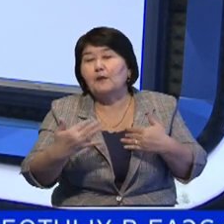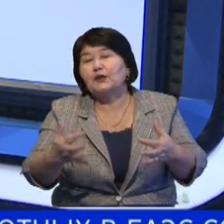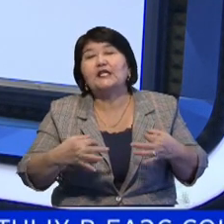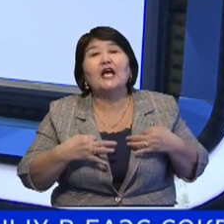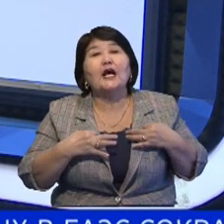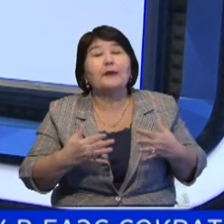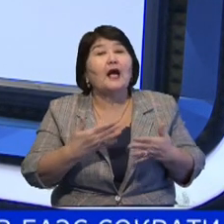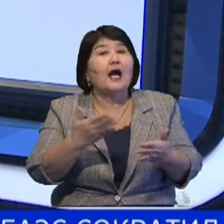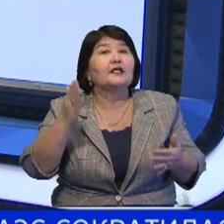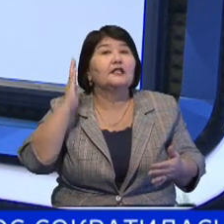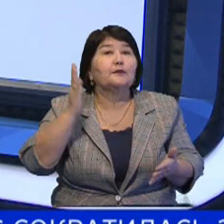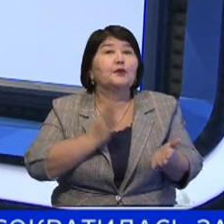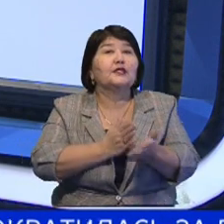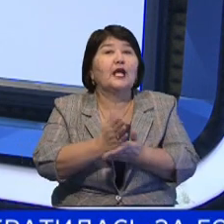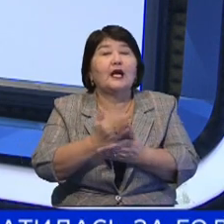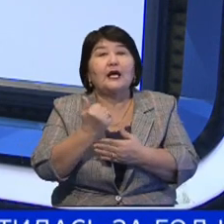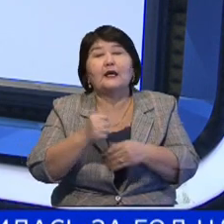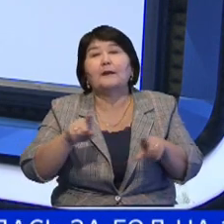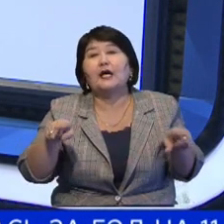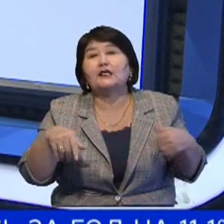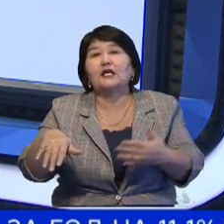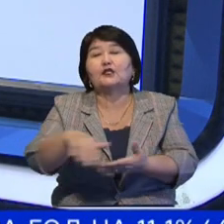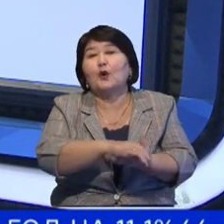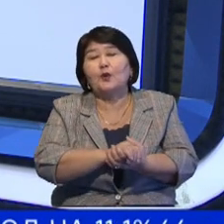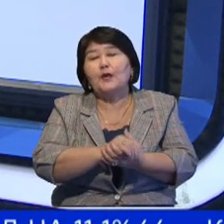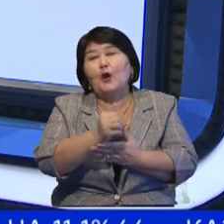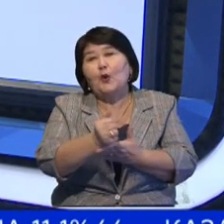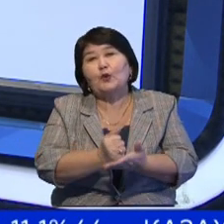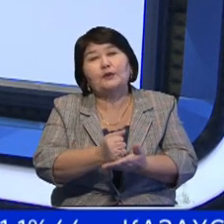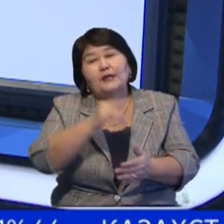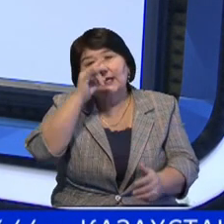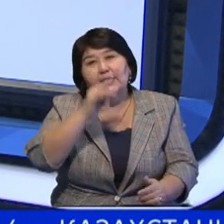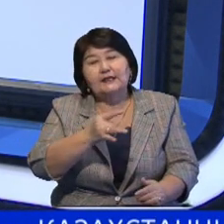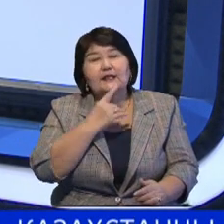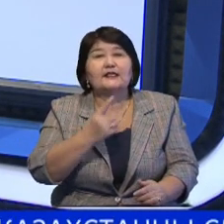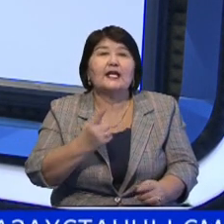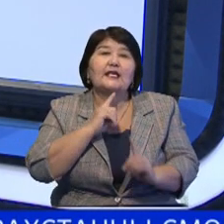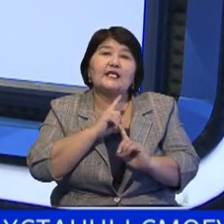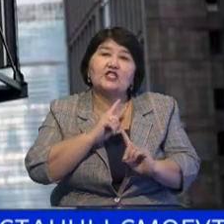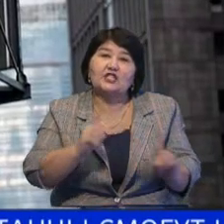празднованию они будут направлены на консолидацию общества укрепление национальной